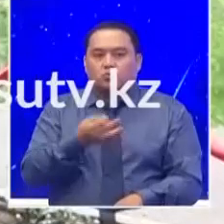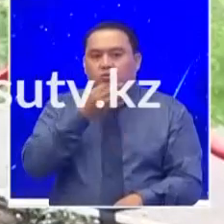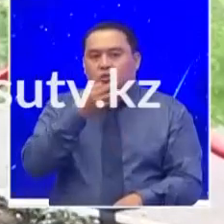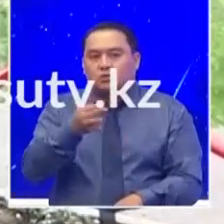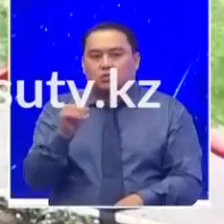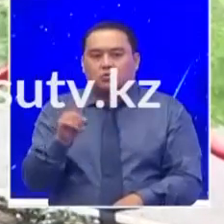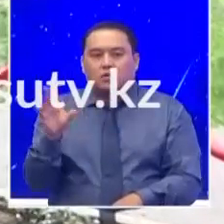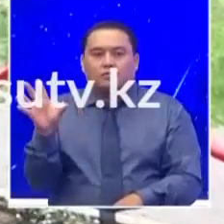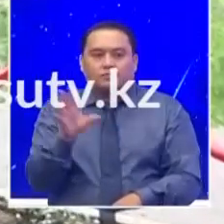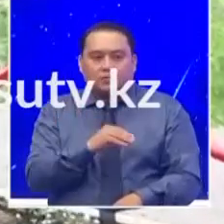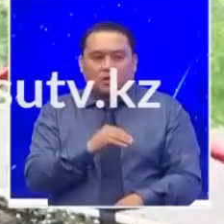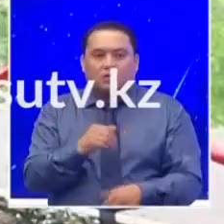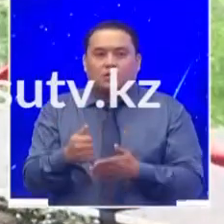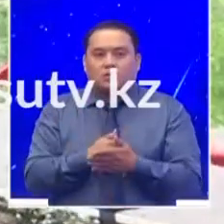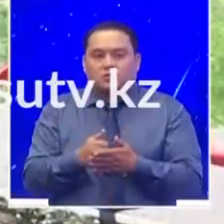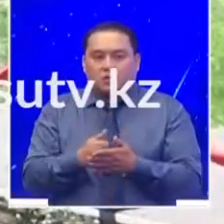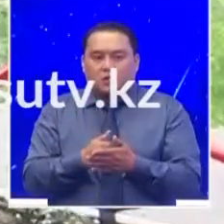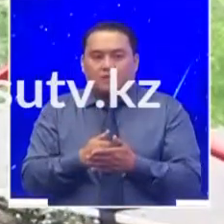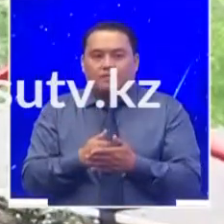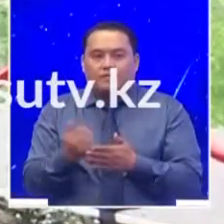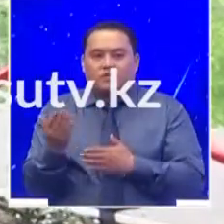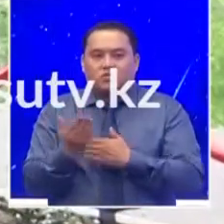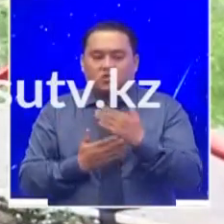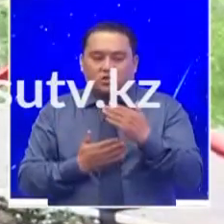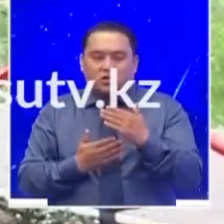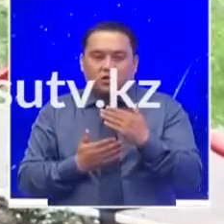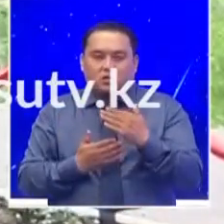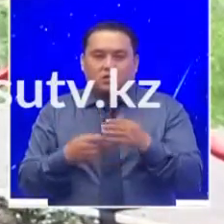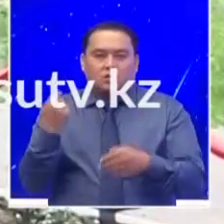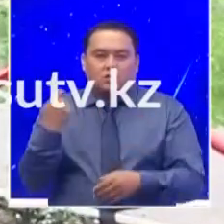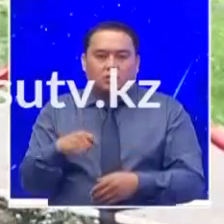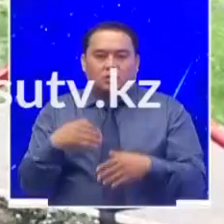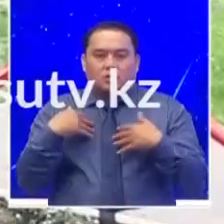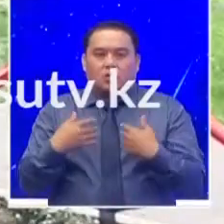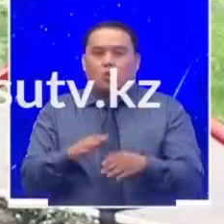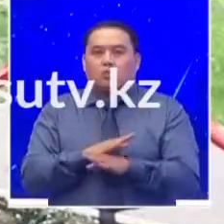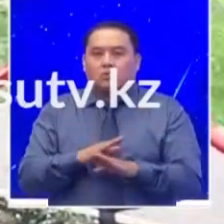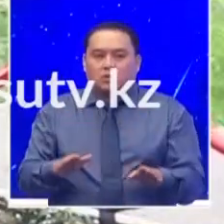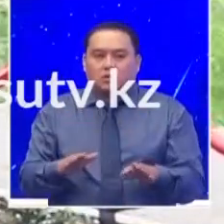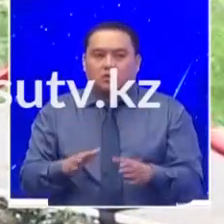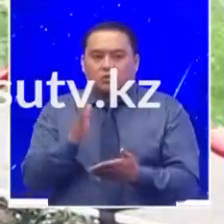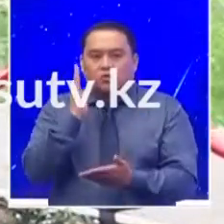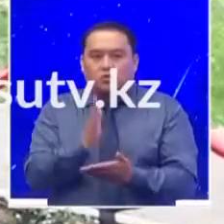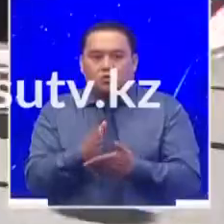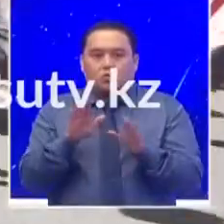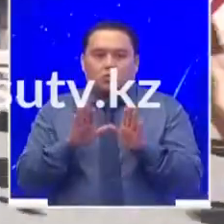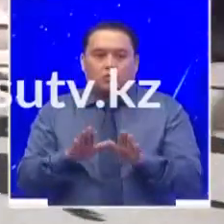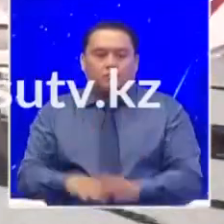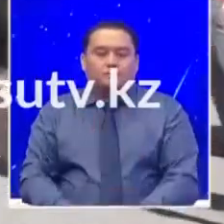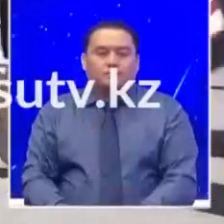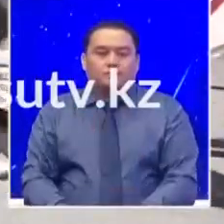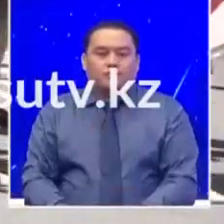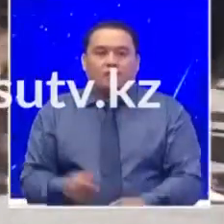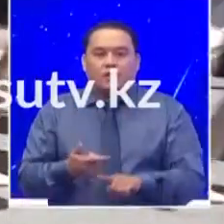мы все достигли вершин и никогда не унывали и шли только вперед. В этом